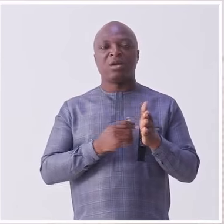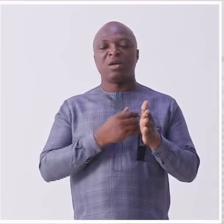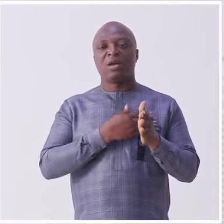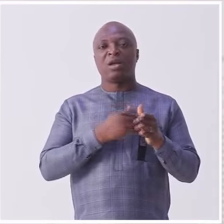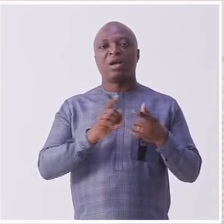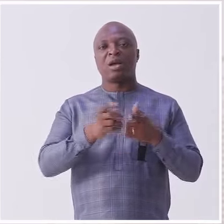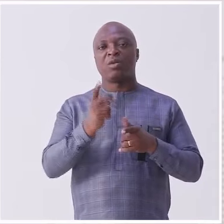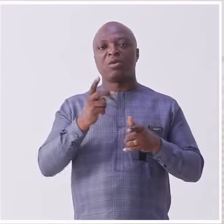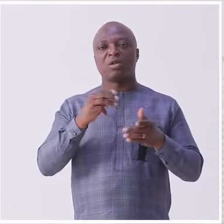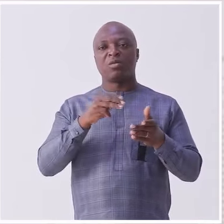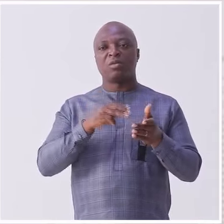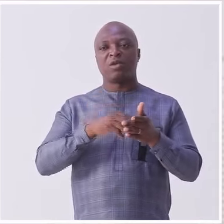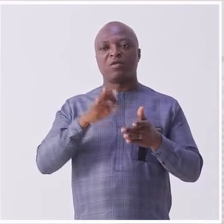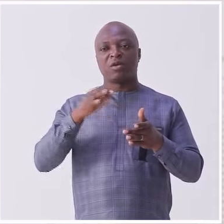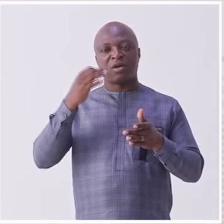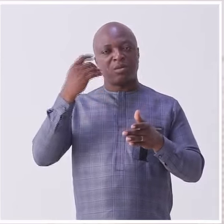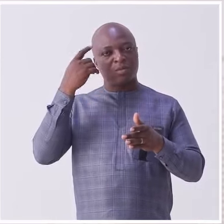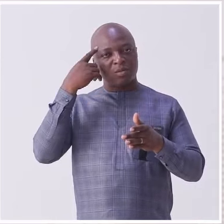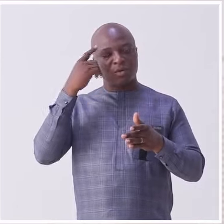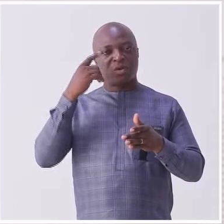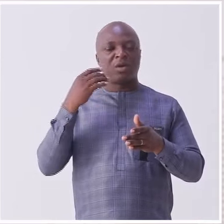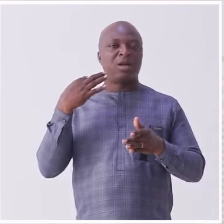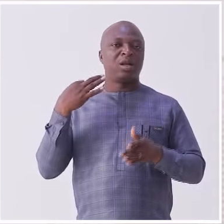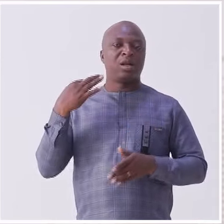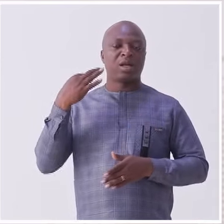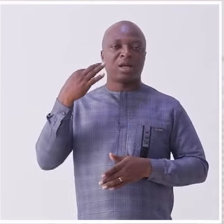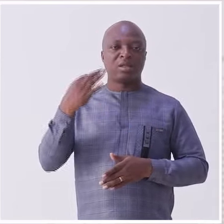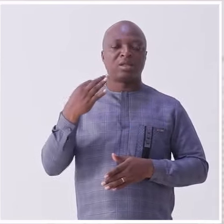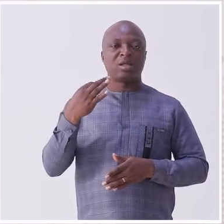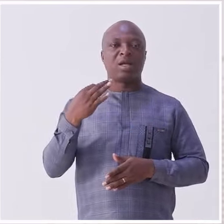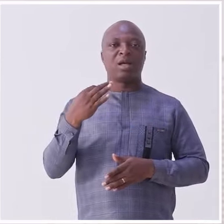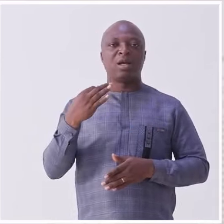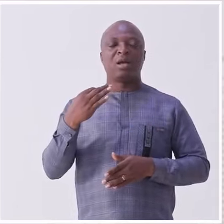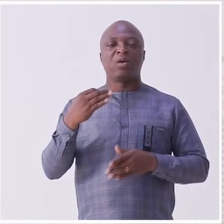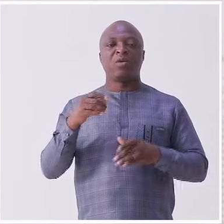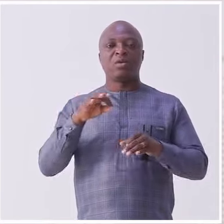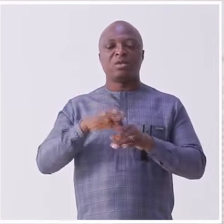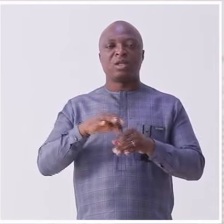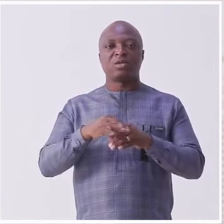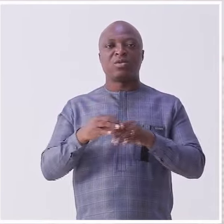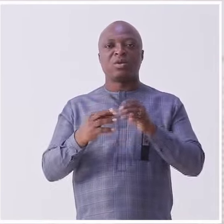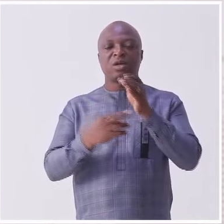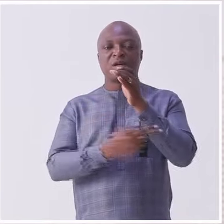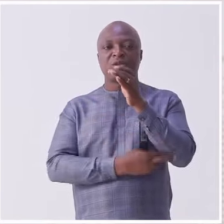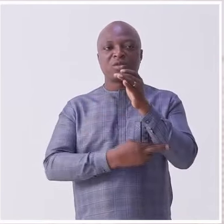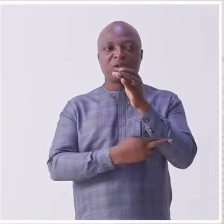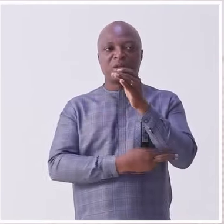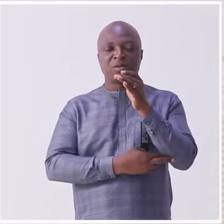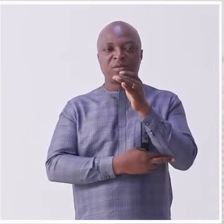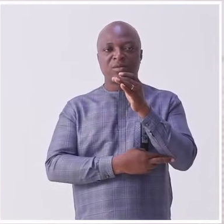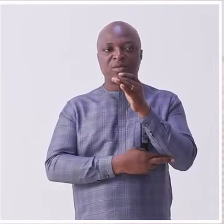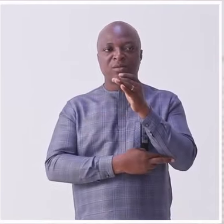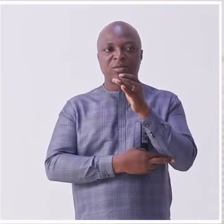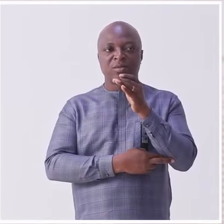et à 200 000 francs CFA par candidat pour les candidats aux élections régionales.